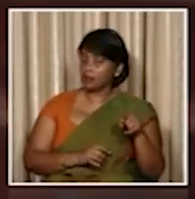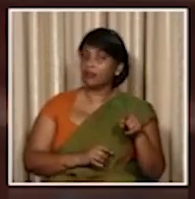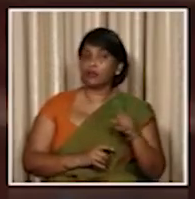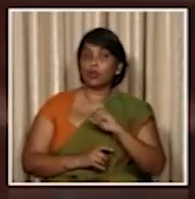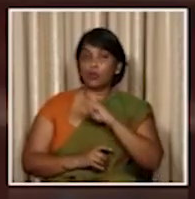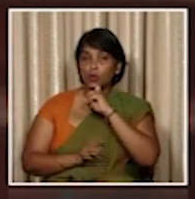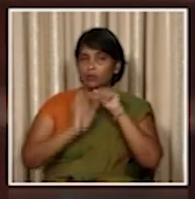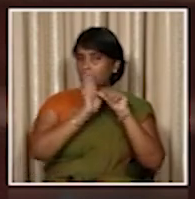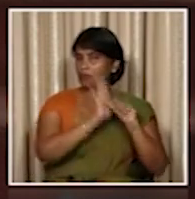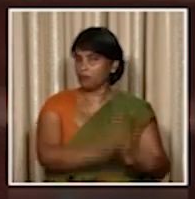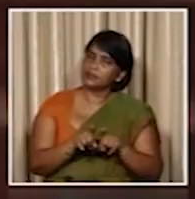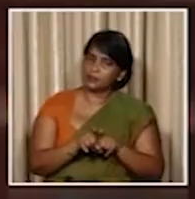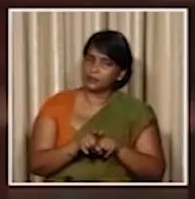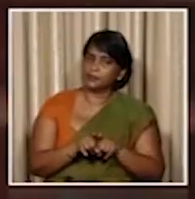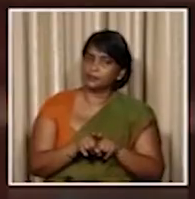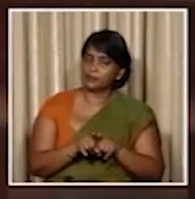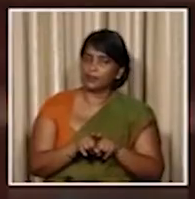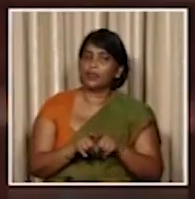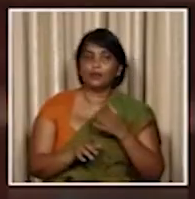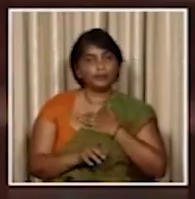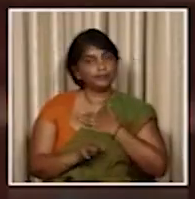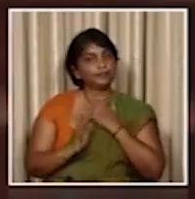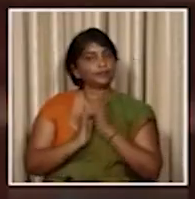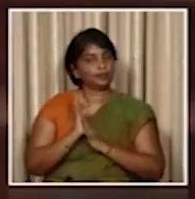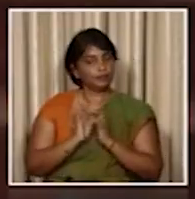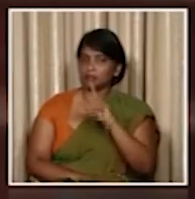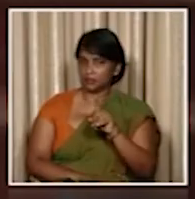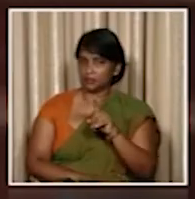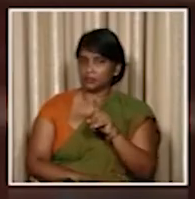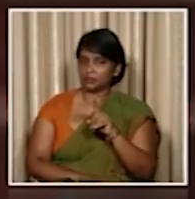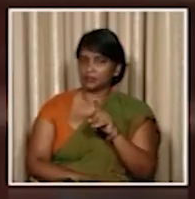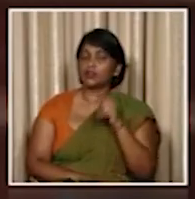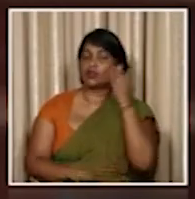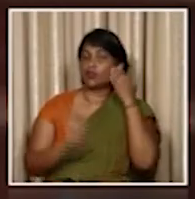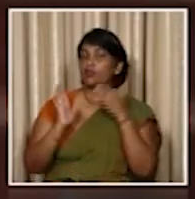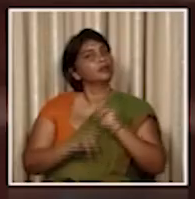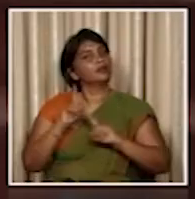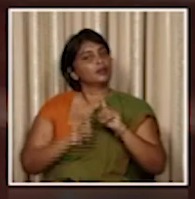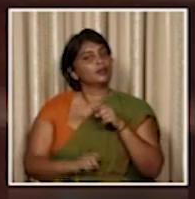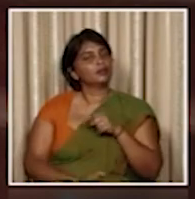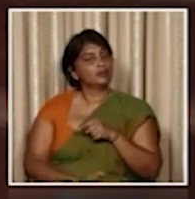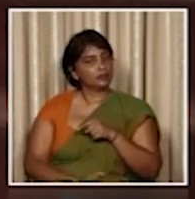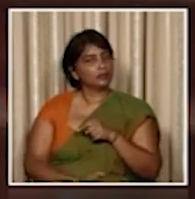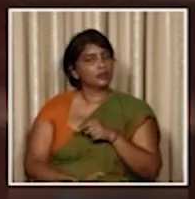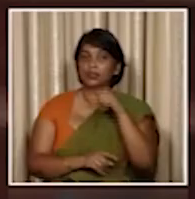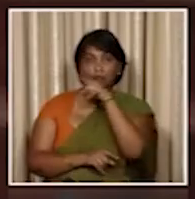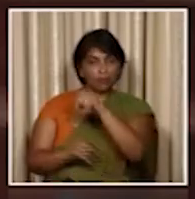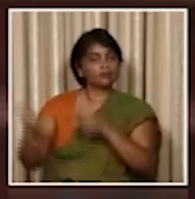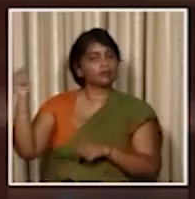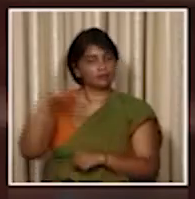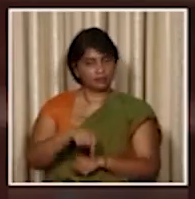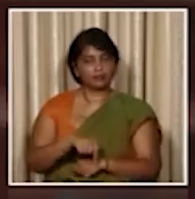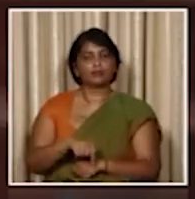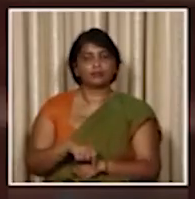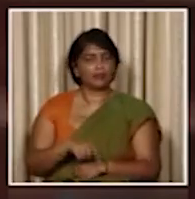උසාවිය හැටලුවට ලක් කිරීමක් වගේම මගේ මන්ත්‍රීවරු ප්‍රසංගෝද කිව්වේ දෙන්නේ කියලා. මේ සම්බන්ධයෙන් පාර්ලිමේන්තුවෙන් සිලෙක් කොමිටියක් දාලා